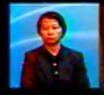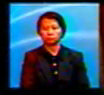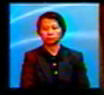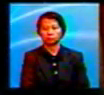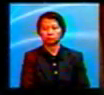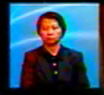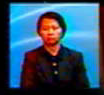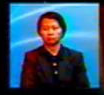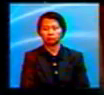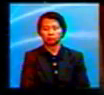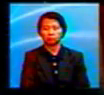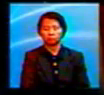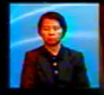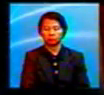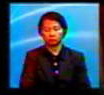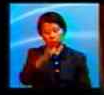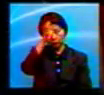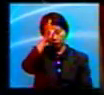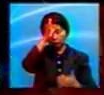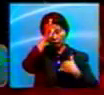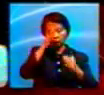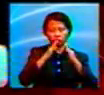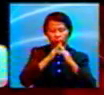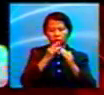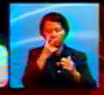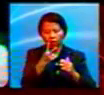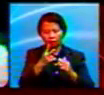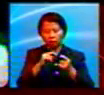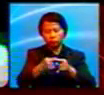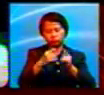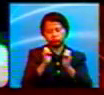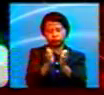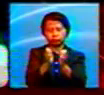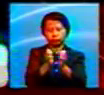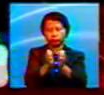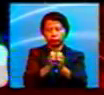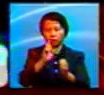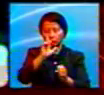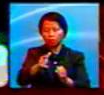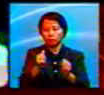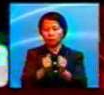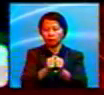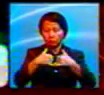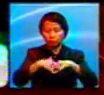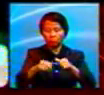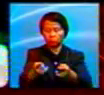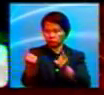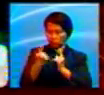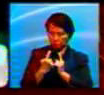Masa berada di hadapan rumah itu, berlakulah pergelutan, pertengkaran dan seterusnya perlukan pergelutan di antara